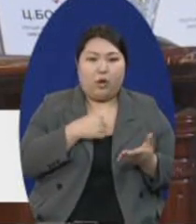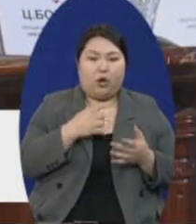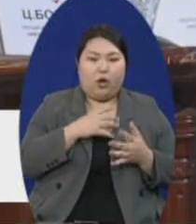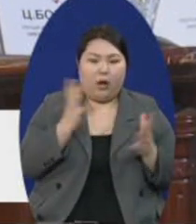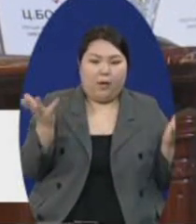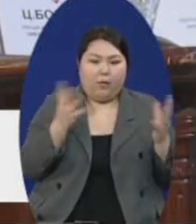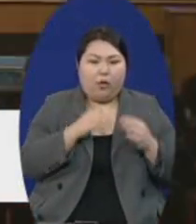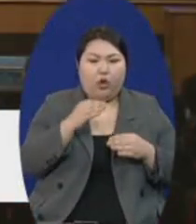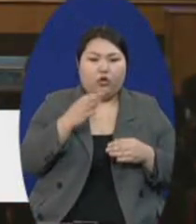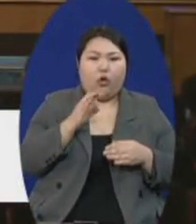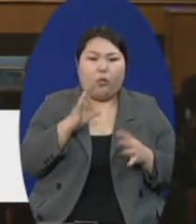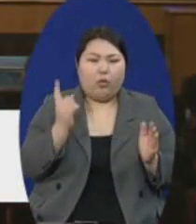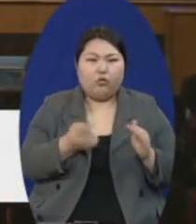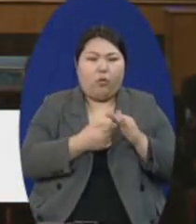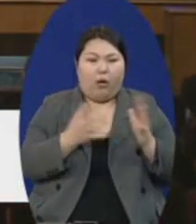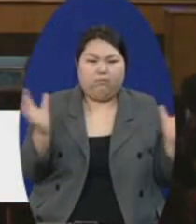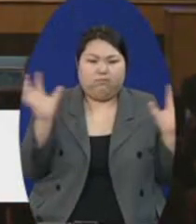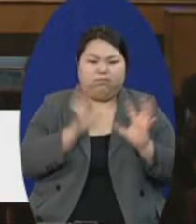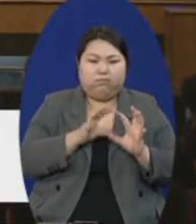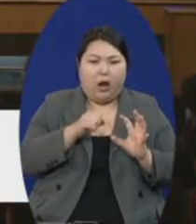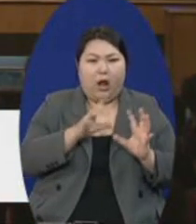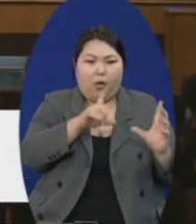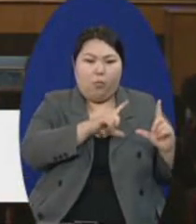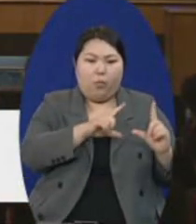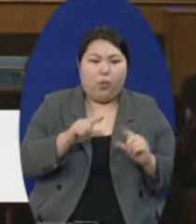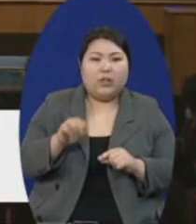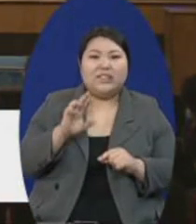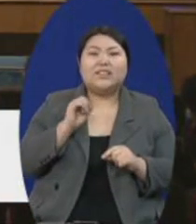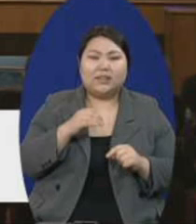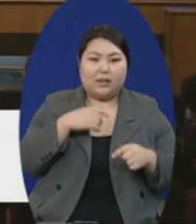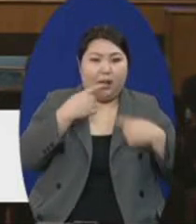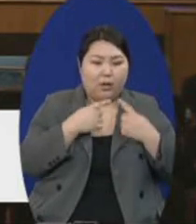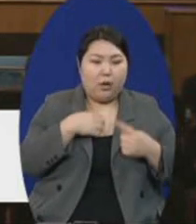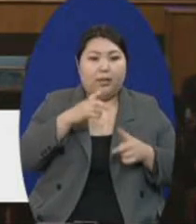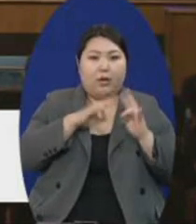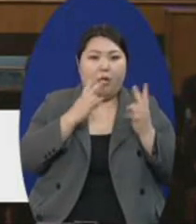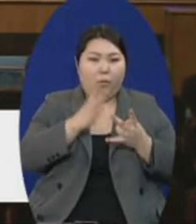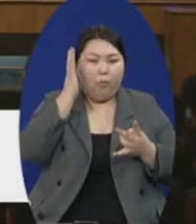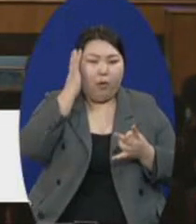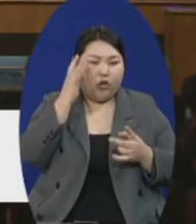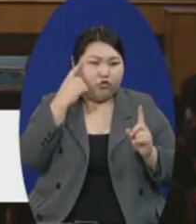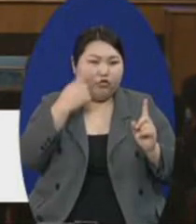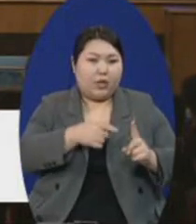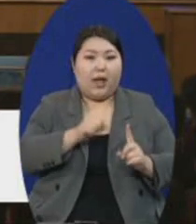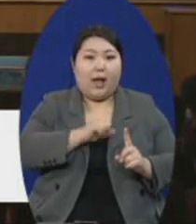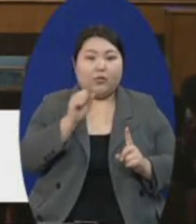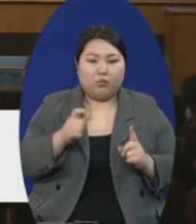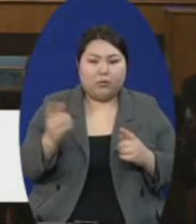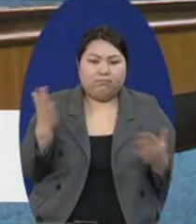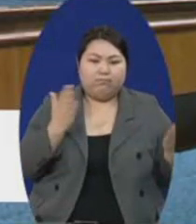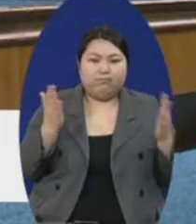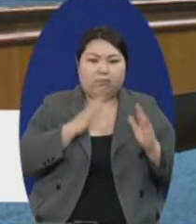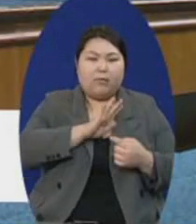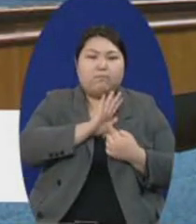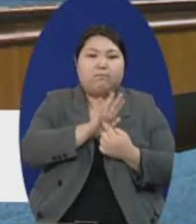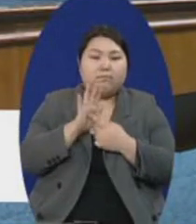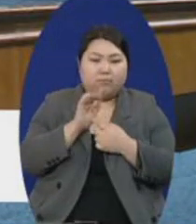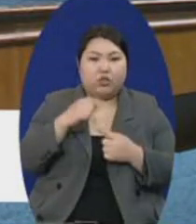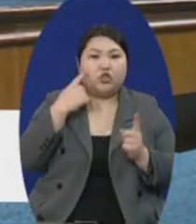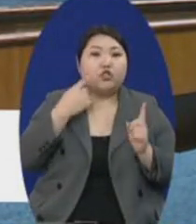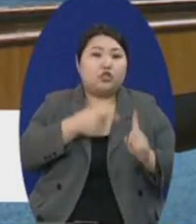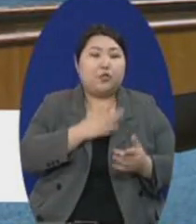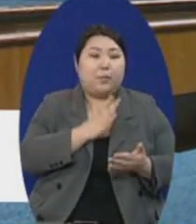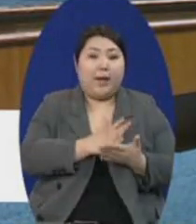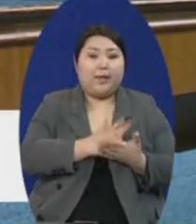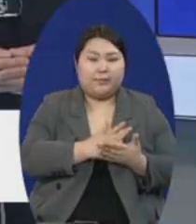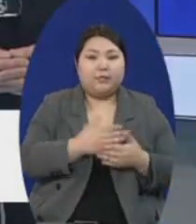төвлөрлийг сааруулах асуудлуудыг сүндэж ярилцсан. Мөн нийгмийн бодлогын чиглэлийн асуудлуудаар талууд одоо байр сууриа хэрхийлнэ гэсэн чиглэлтэй байна.